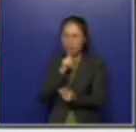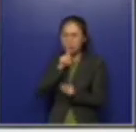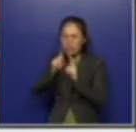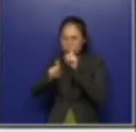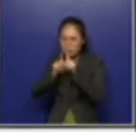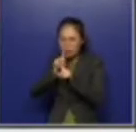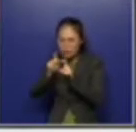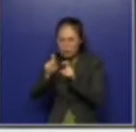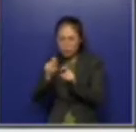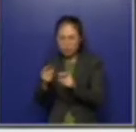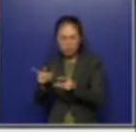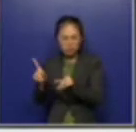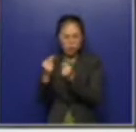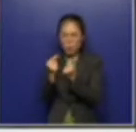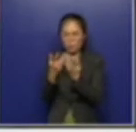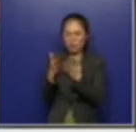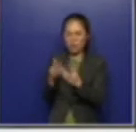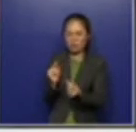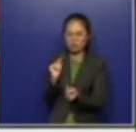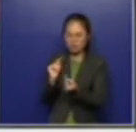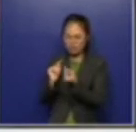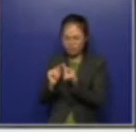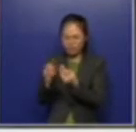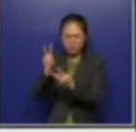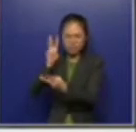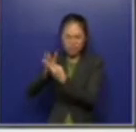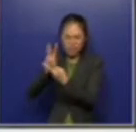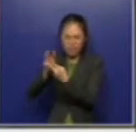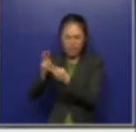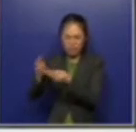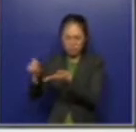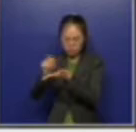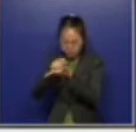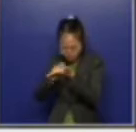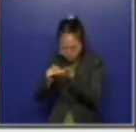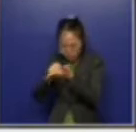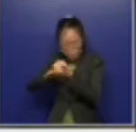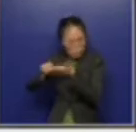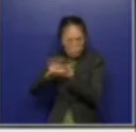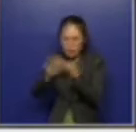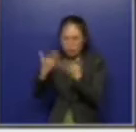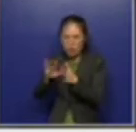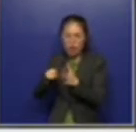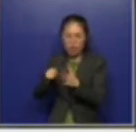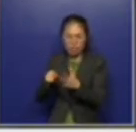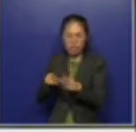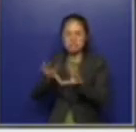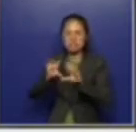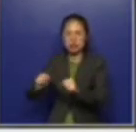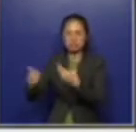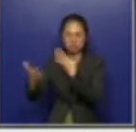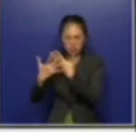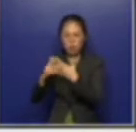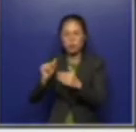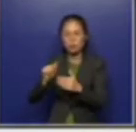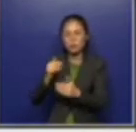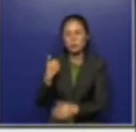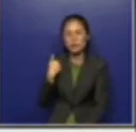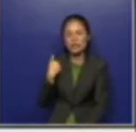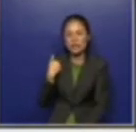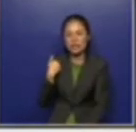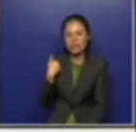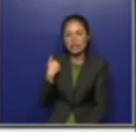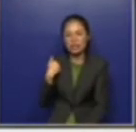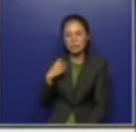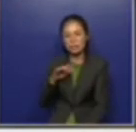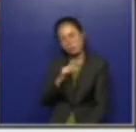ที่ก็ส่งสัญญาแบบเอาลิควิดเปเปอร์ลบมาให้กรรมาธิการไอ้นี่ติดคุกนะบางแห่งก็ส่งมาแบบ